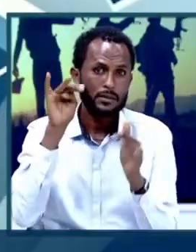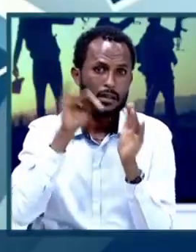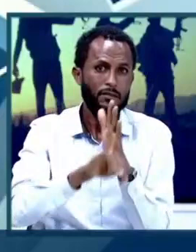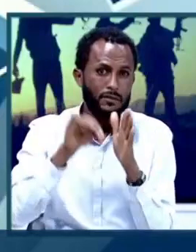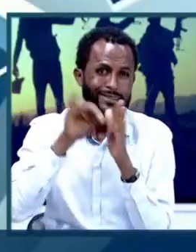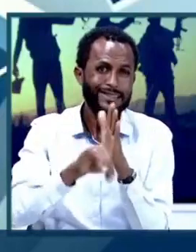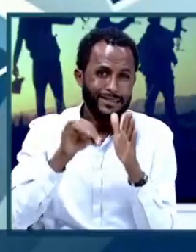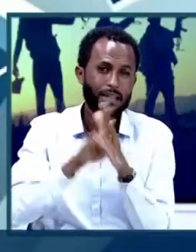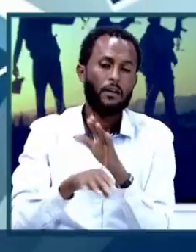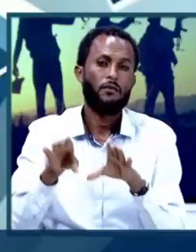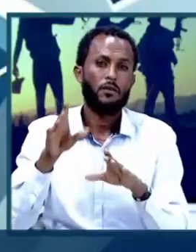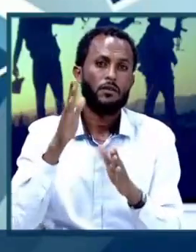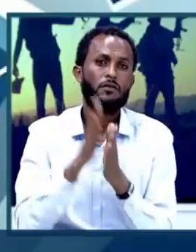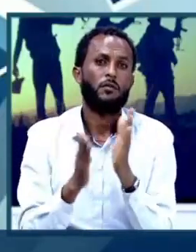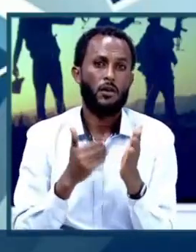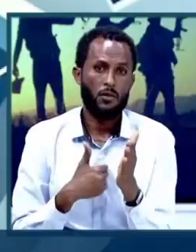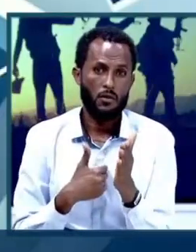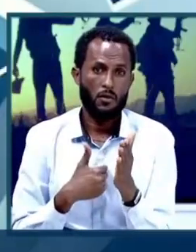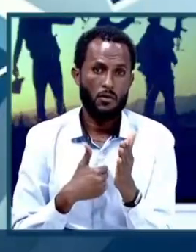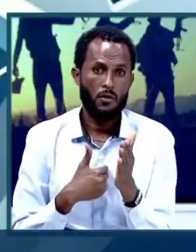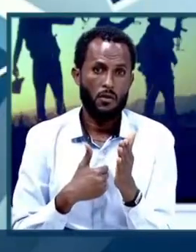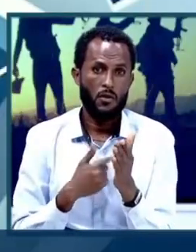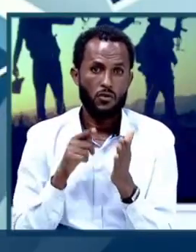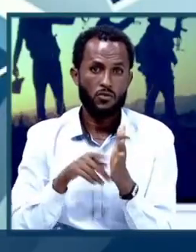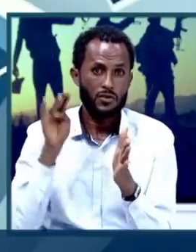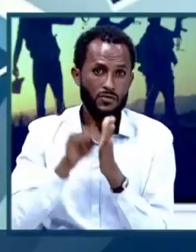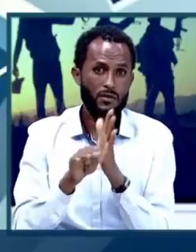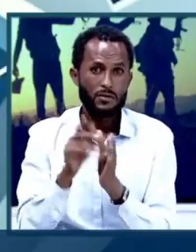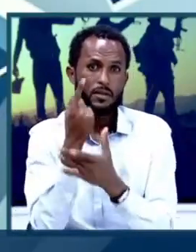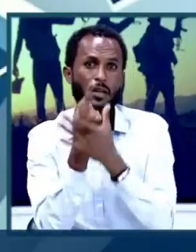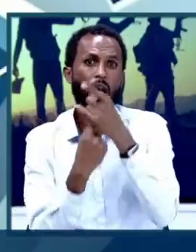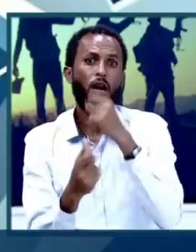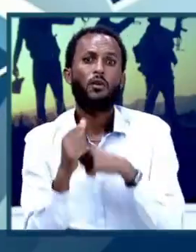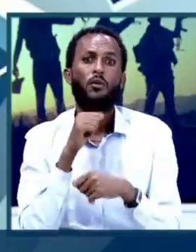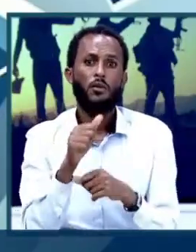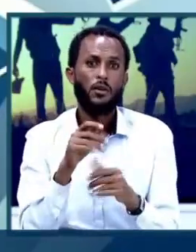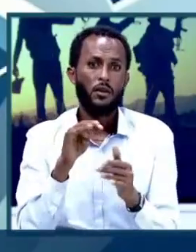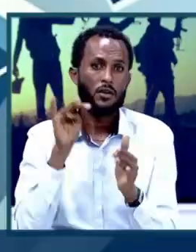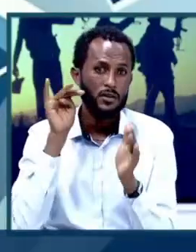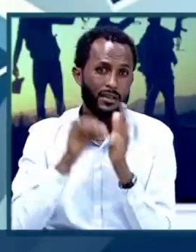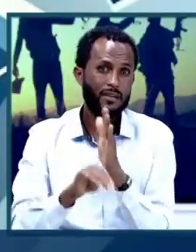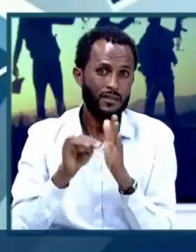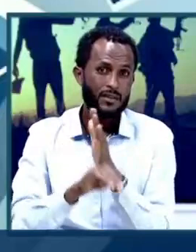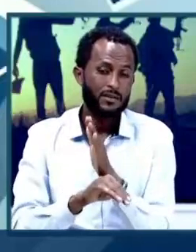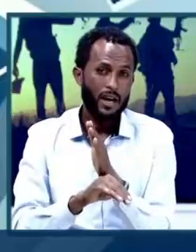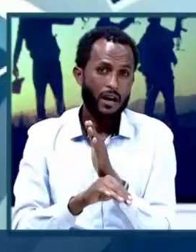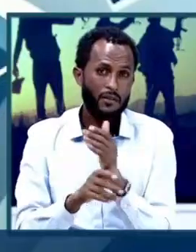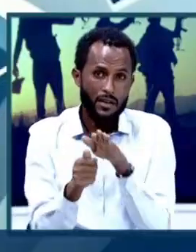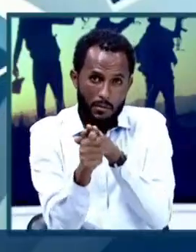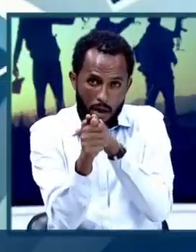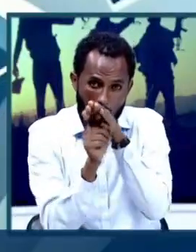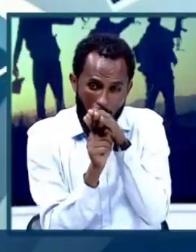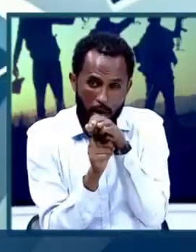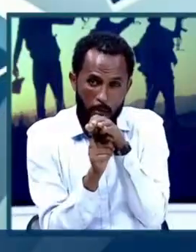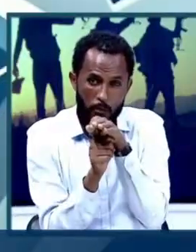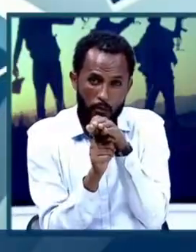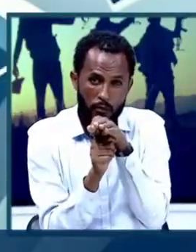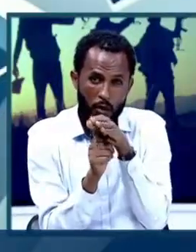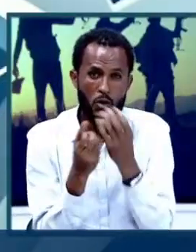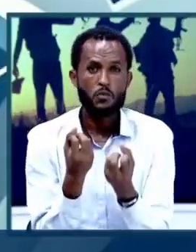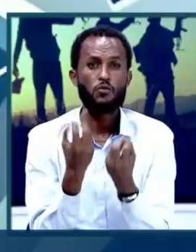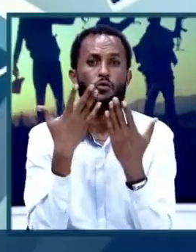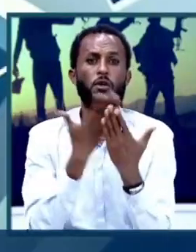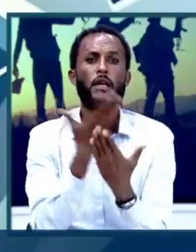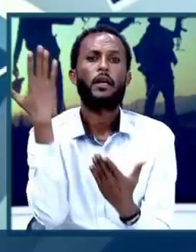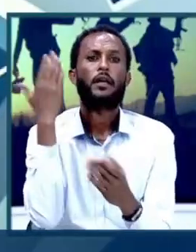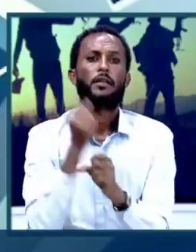ዝፍፀመሉ ጀኖሳይድ ጥራይ ይፍፀመሎም እንተይኮነስ ጀኖሳይድ ተፈፀመ ጀኖሳይድ እውን ንምሕባ ብዙሕ ነገር